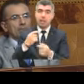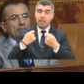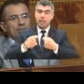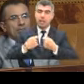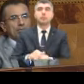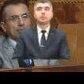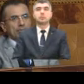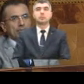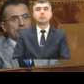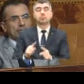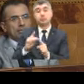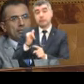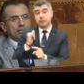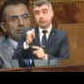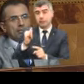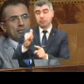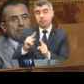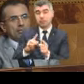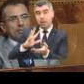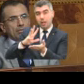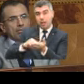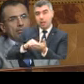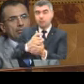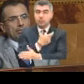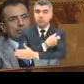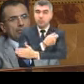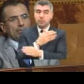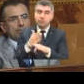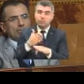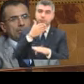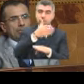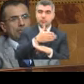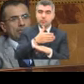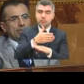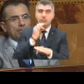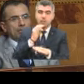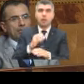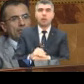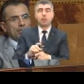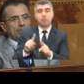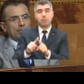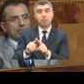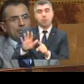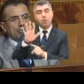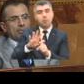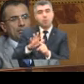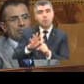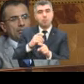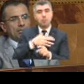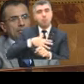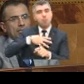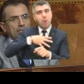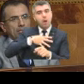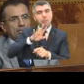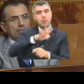الاستمرار في فرض الجواز لولوجية المرافق العمومية كما فرض بالمحامون على